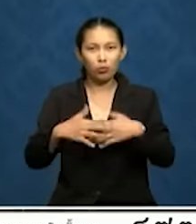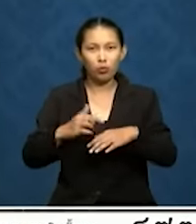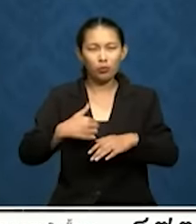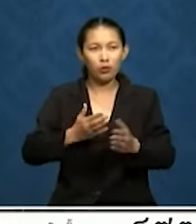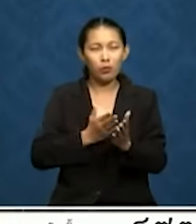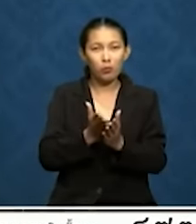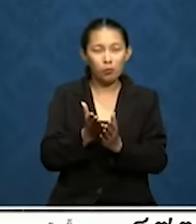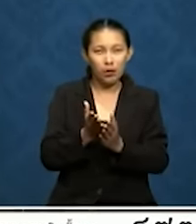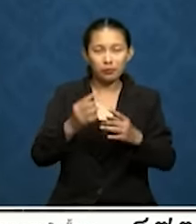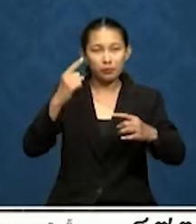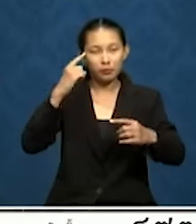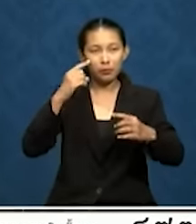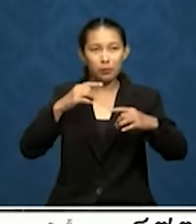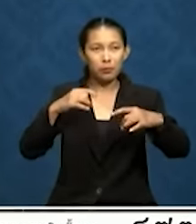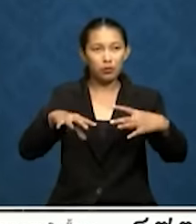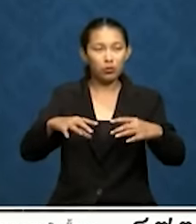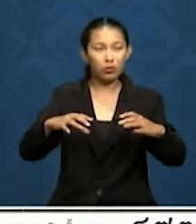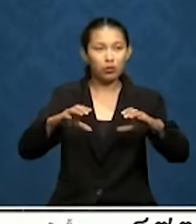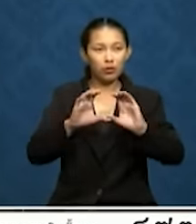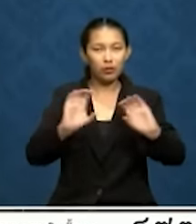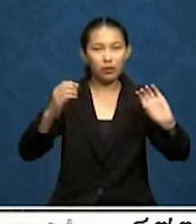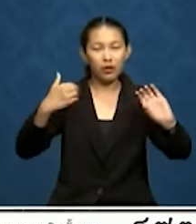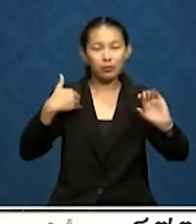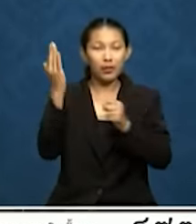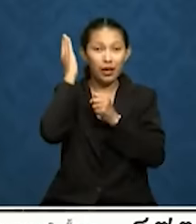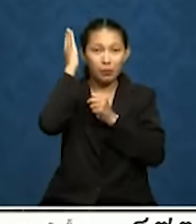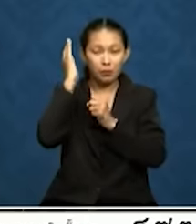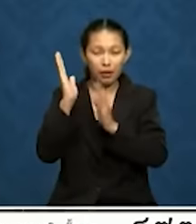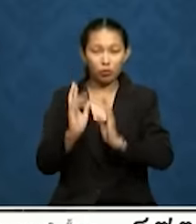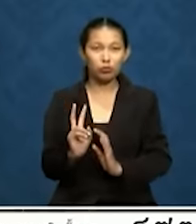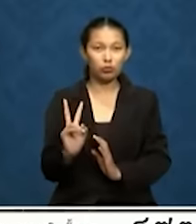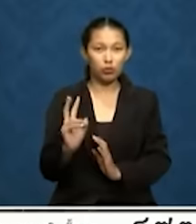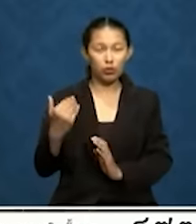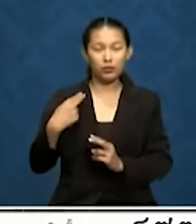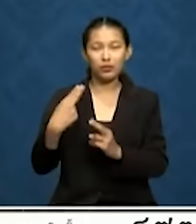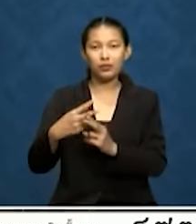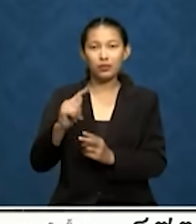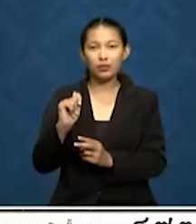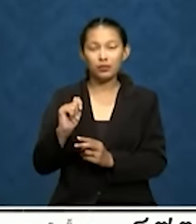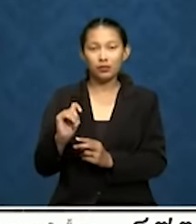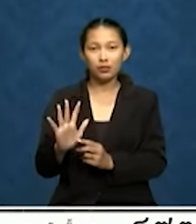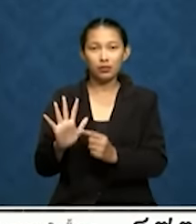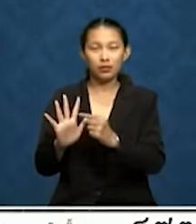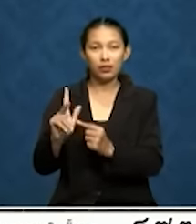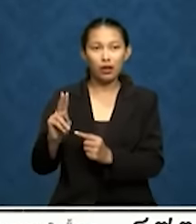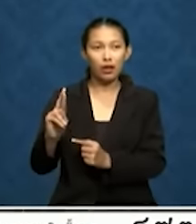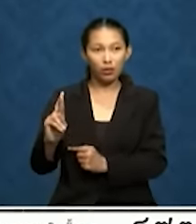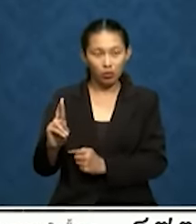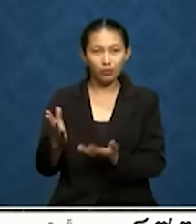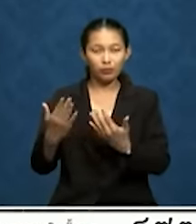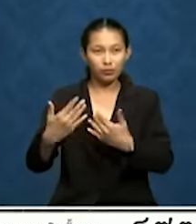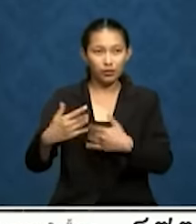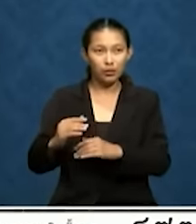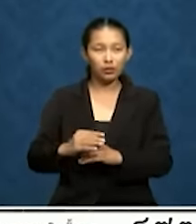ขออนุญาตมีผู้ประสงค์อภิปรายสองท่านใช้เวลาไม่นานนะครับก็จะเป็นท่านถากรตันทสิทธิ์หลังจากนั้นก็จะเป็นท่านณัฐพงษ์เรืองปัญญาวุ